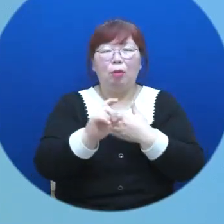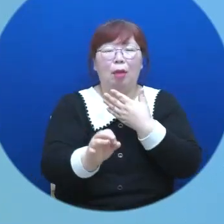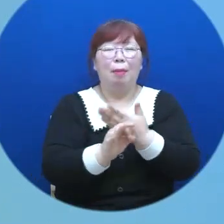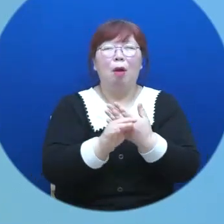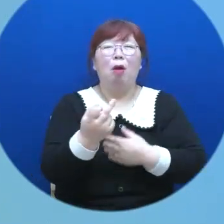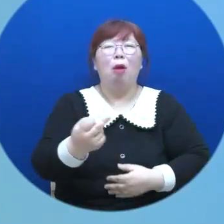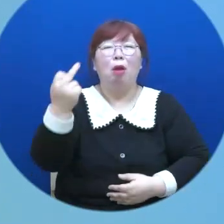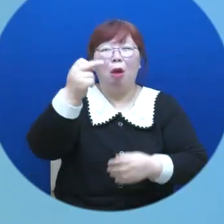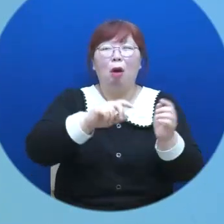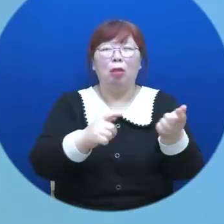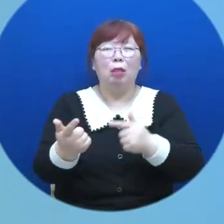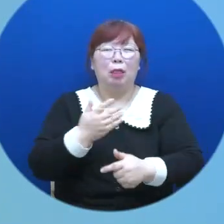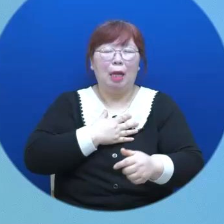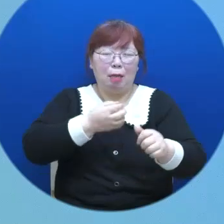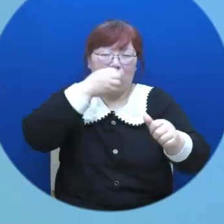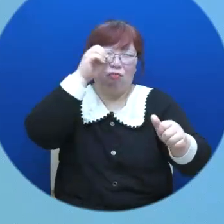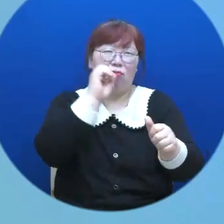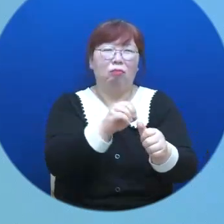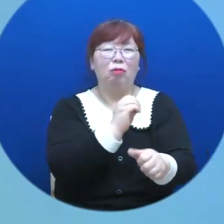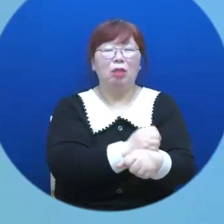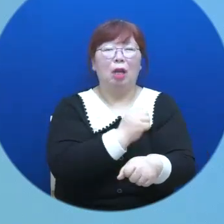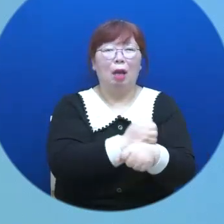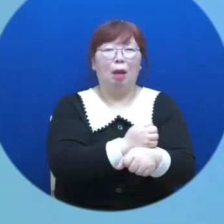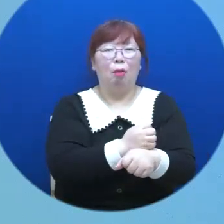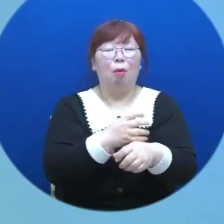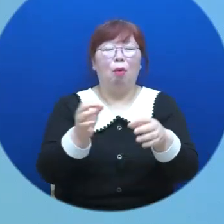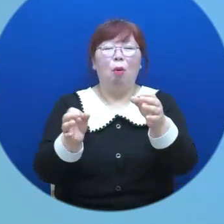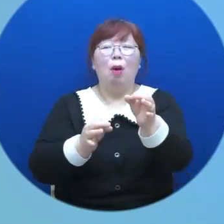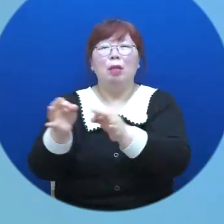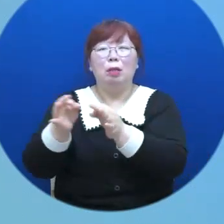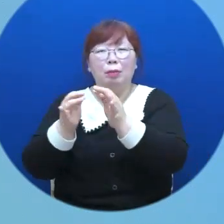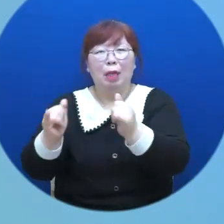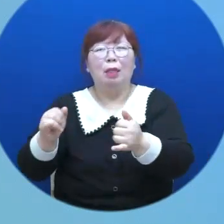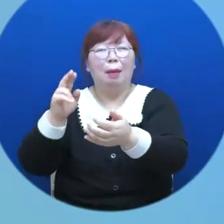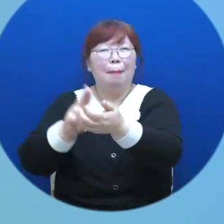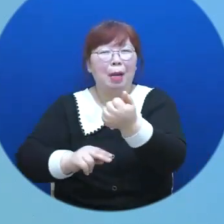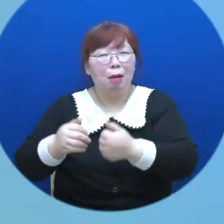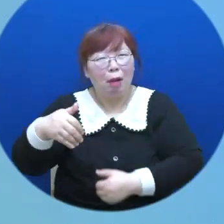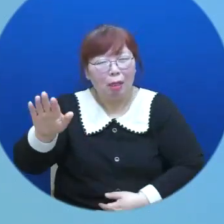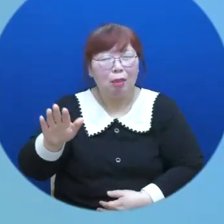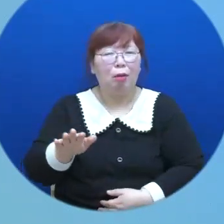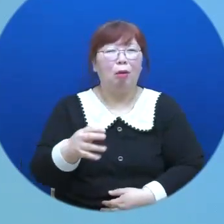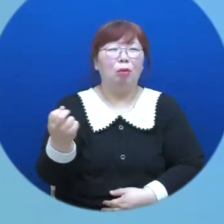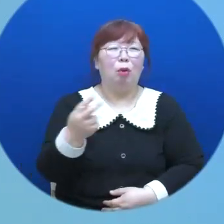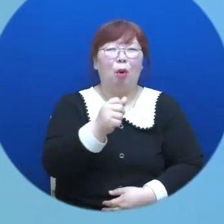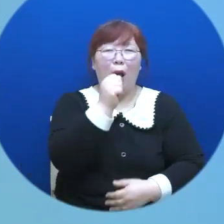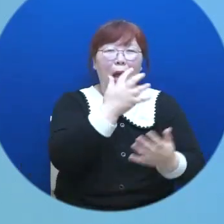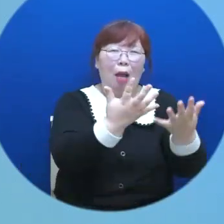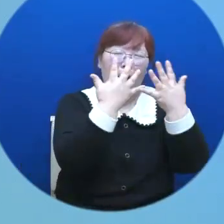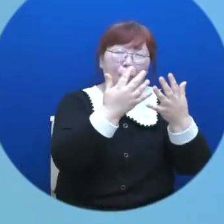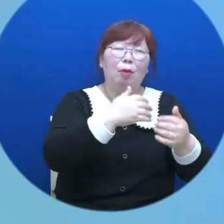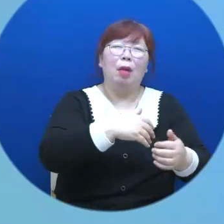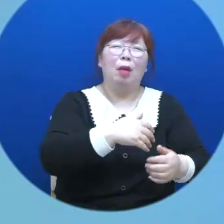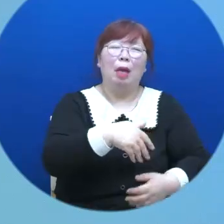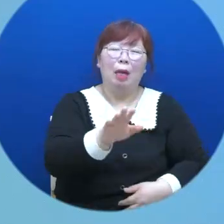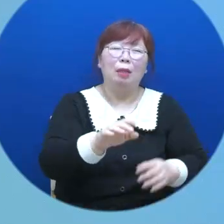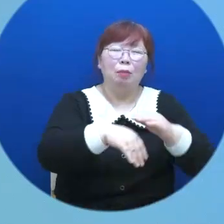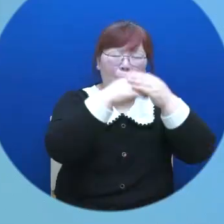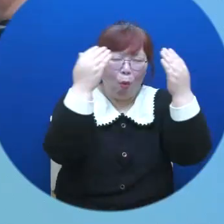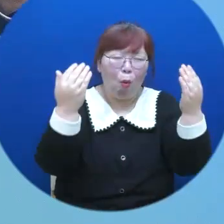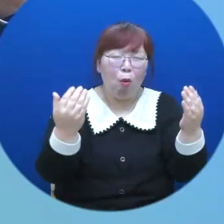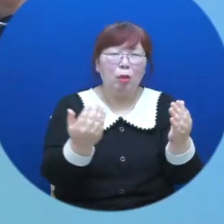조각, 그리고 인신매매로 팔려가는 조각, 누명 쓰고 감옥에 갇히는 조각, 이런 것들이